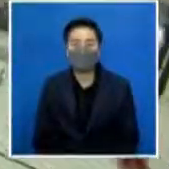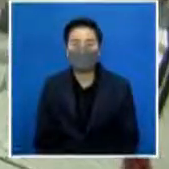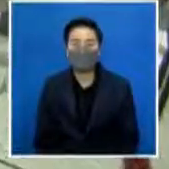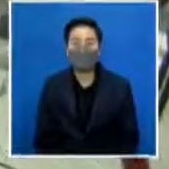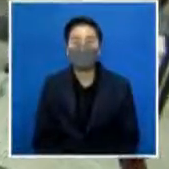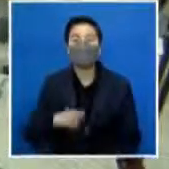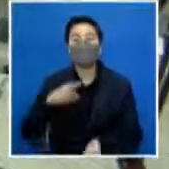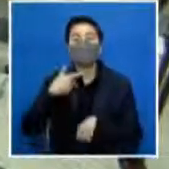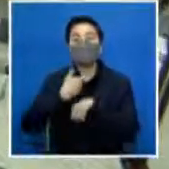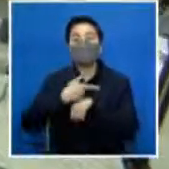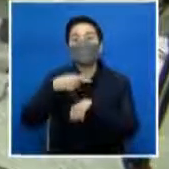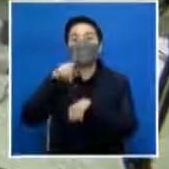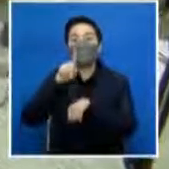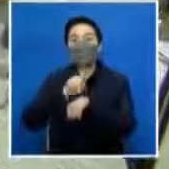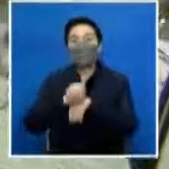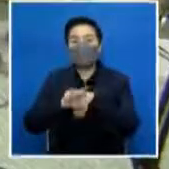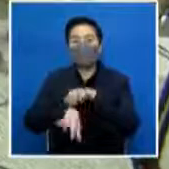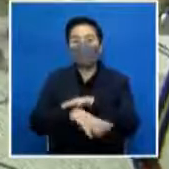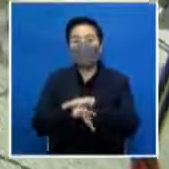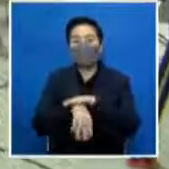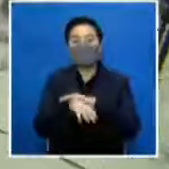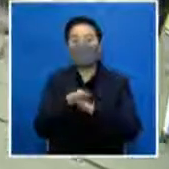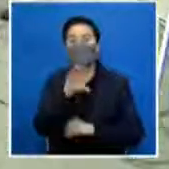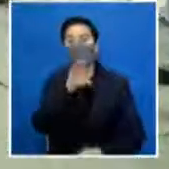ประธานกรรมการจับได้หลักร้อย